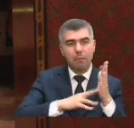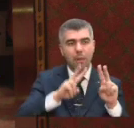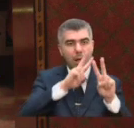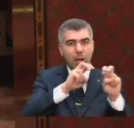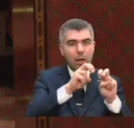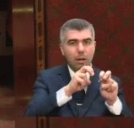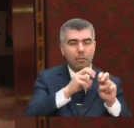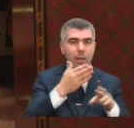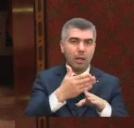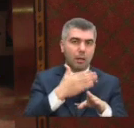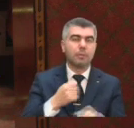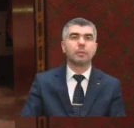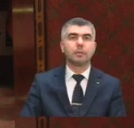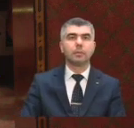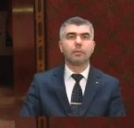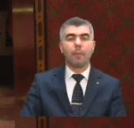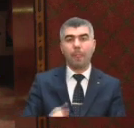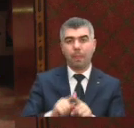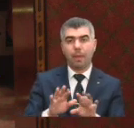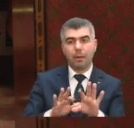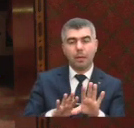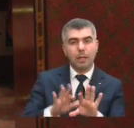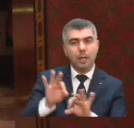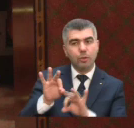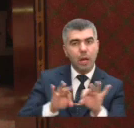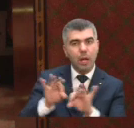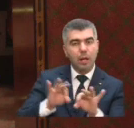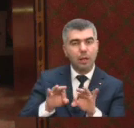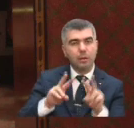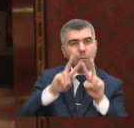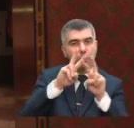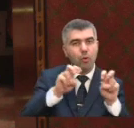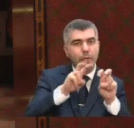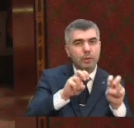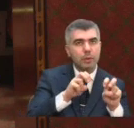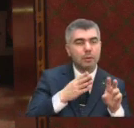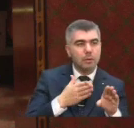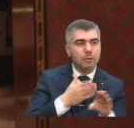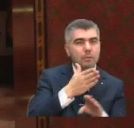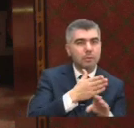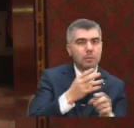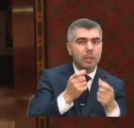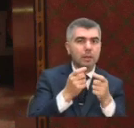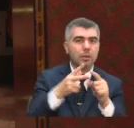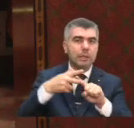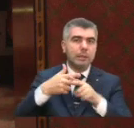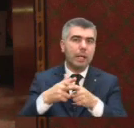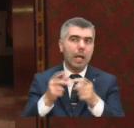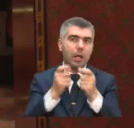النائب، وذلك من خلال إجراء عملية تفتيش والمراقبة للعديد من القطاعات الصناعية. وقد